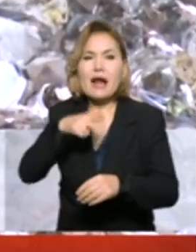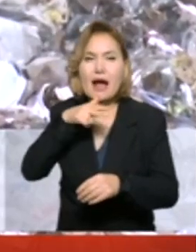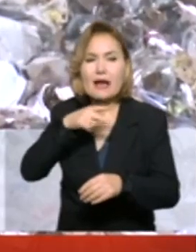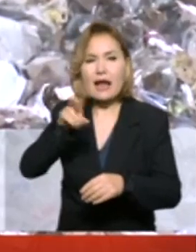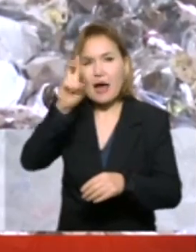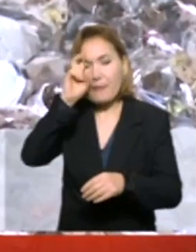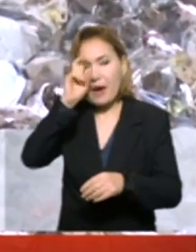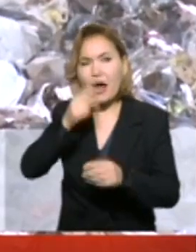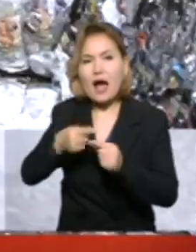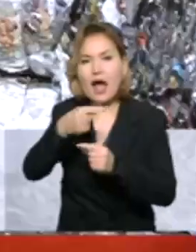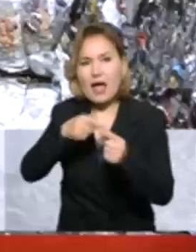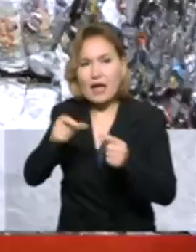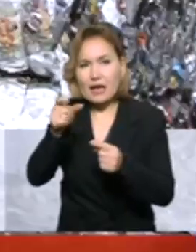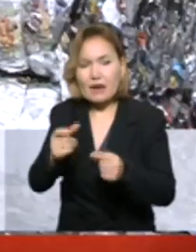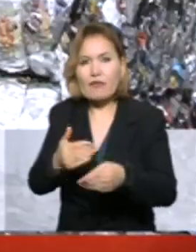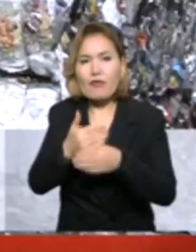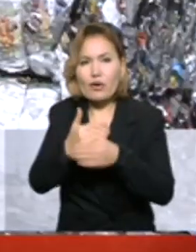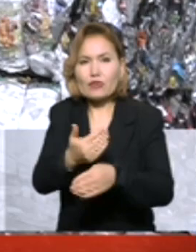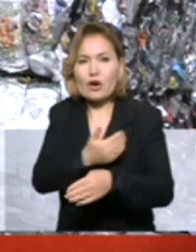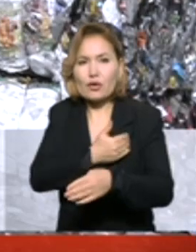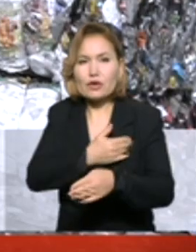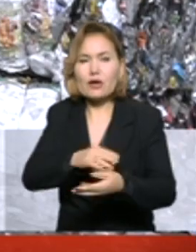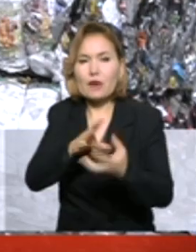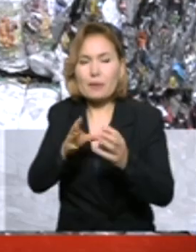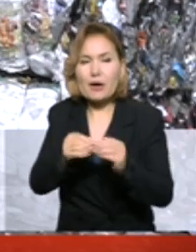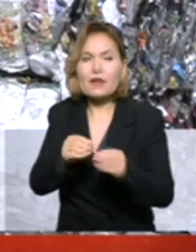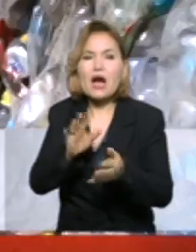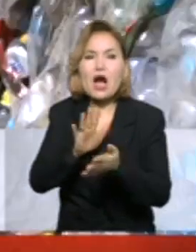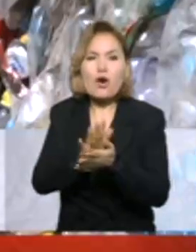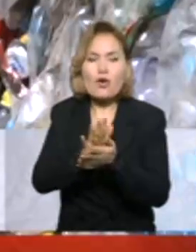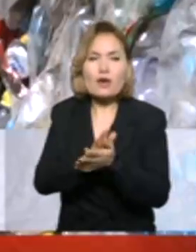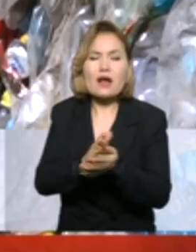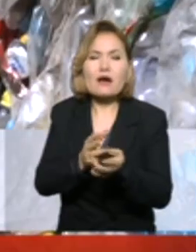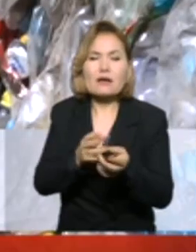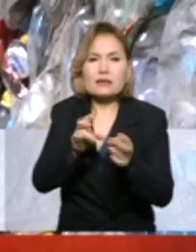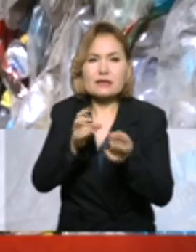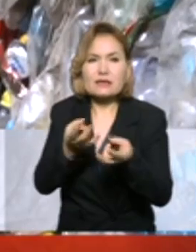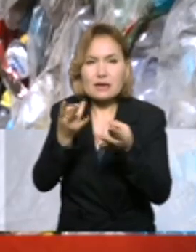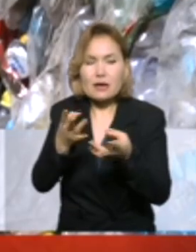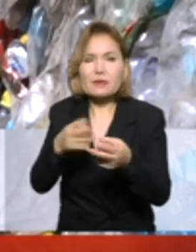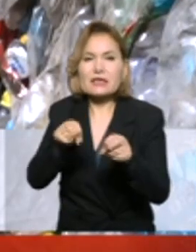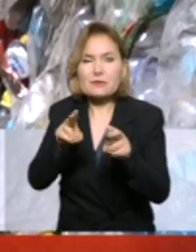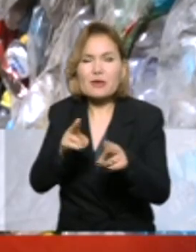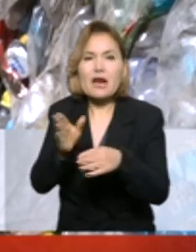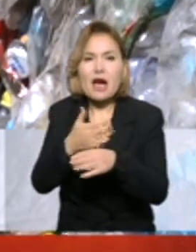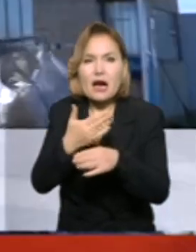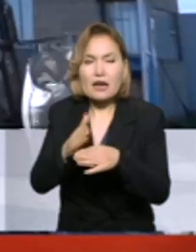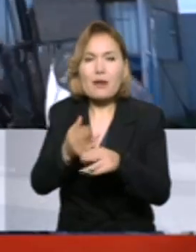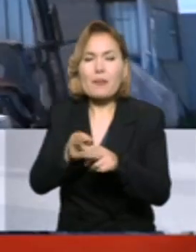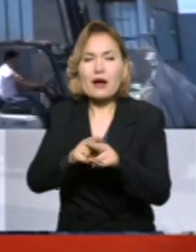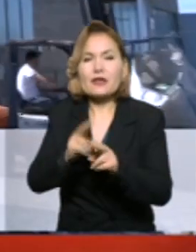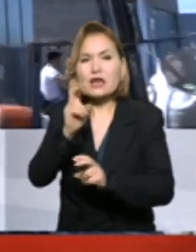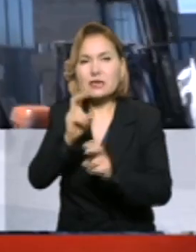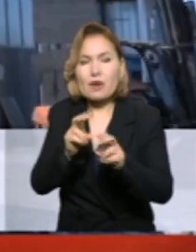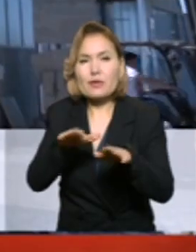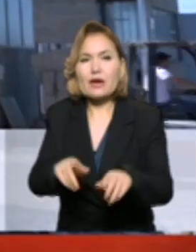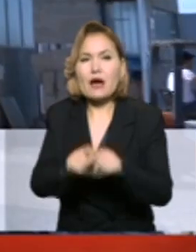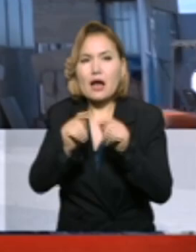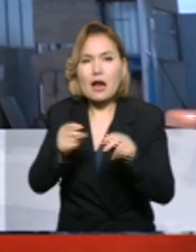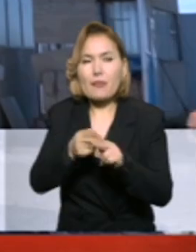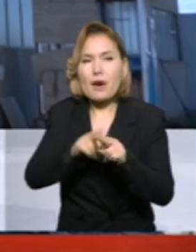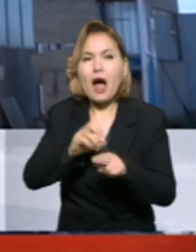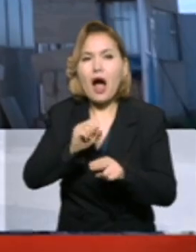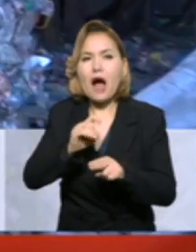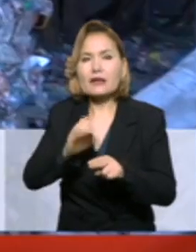елдерінің инвесторлары да бұл іске қызығушылық танытқан. Тұрмыстық қалдықтарды өңдейтін зауыт салу үшін қаланың іргесіндегі Ақтас елді